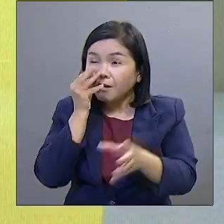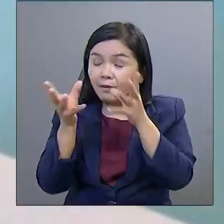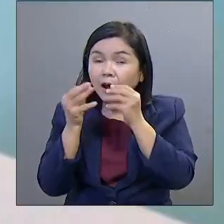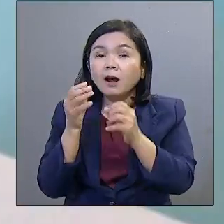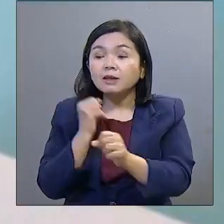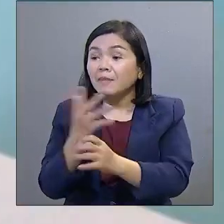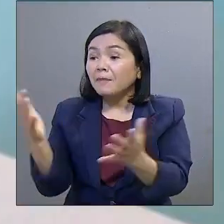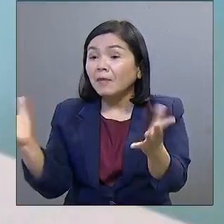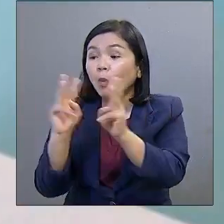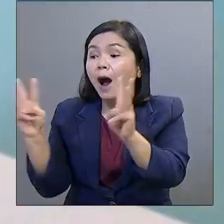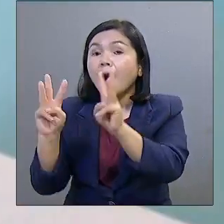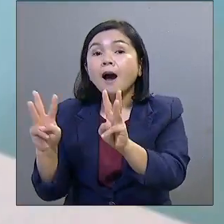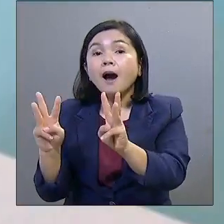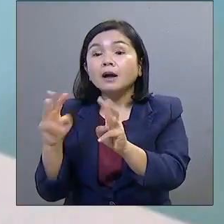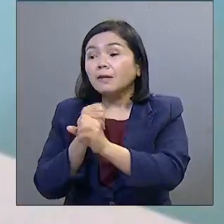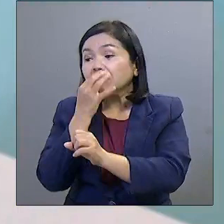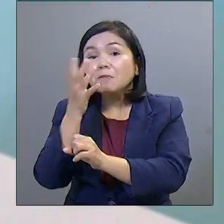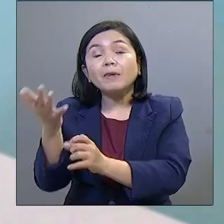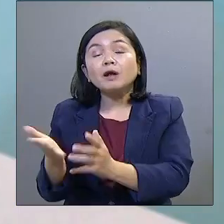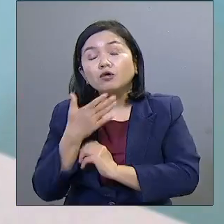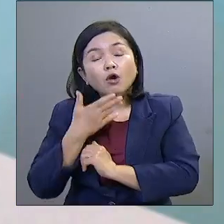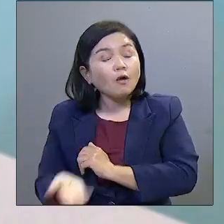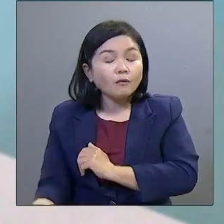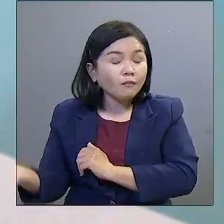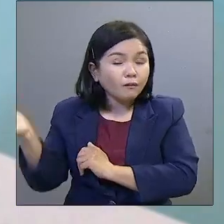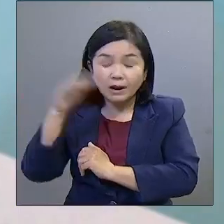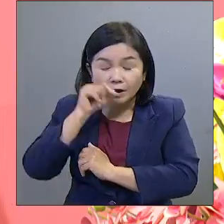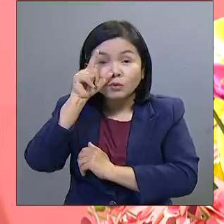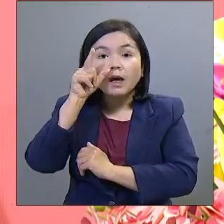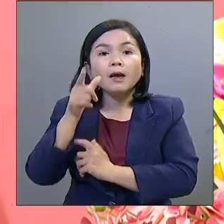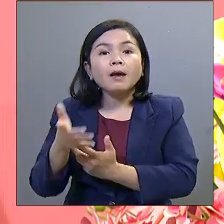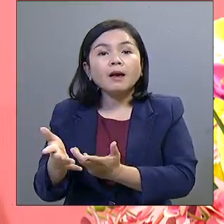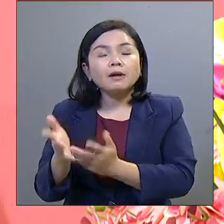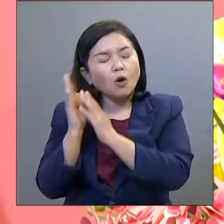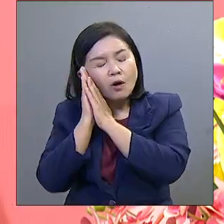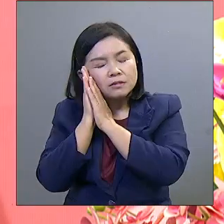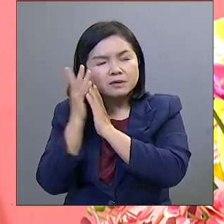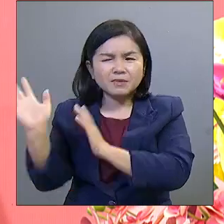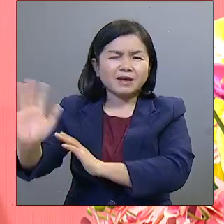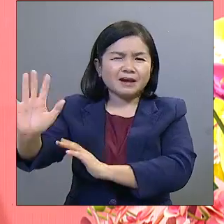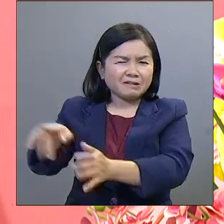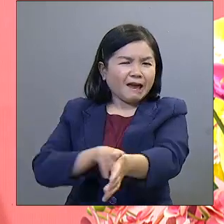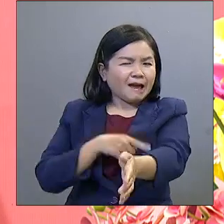รอครับไม่ถือว่าไม่ทำมาหากินอะไรเลยเหรอ เราใช้เวลานอนในการดู ไม่จริงคุณจะไม่พอไม่มีทางดูอะไร8ต